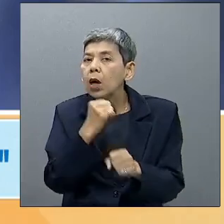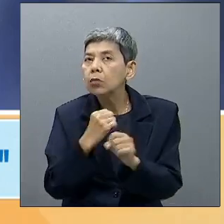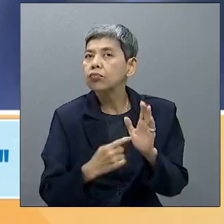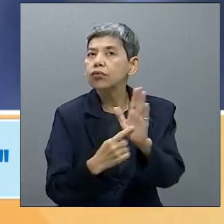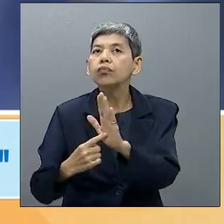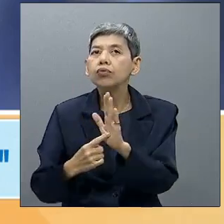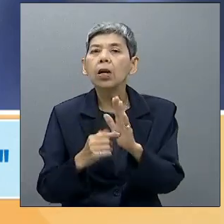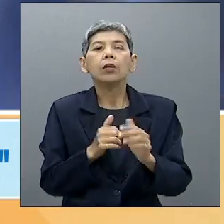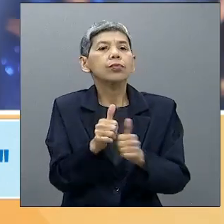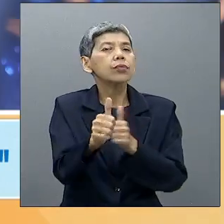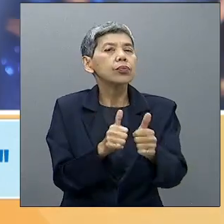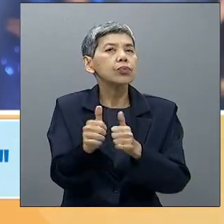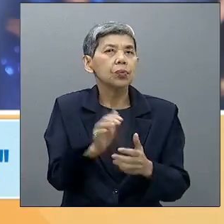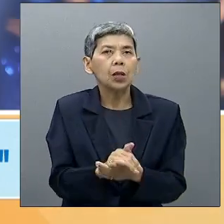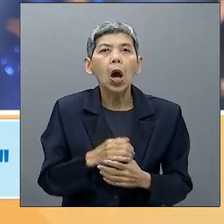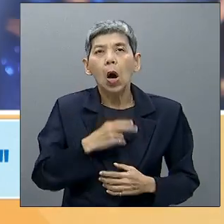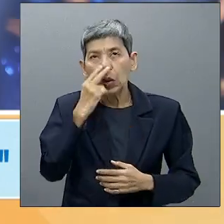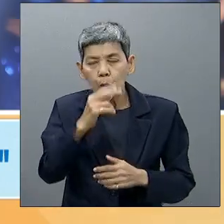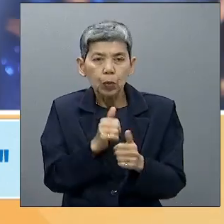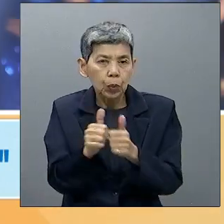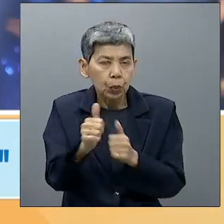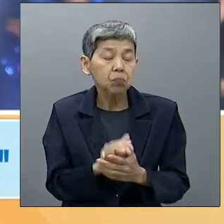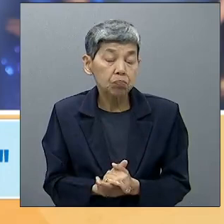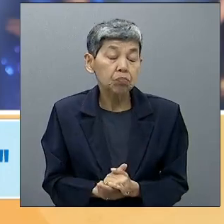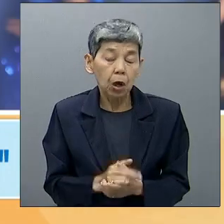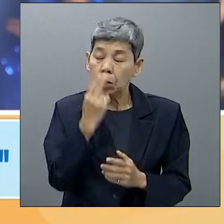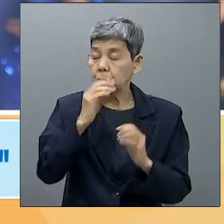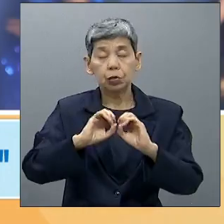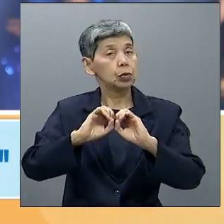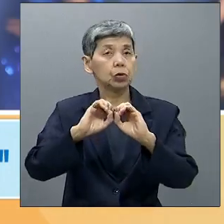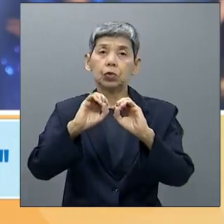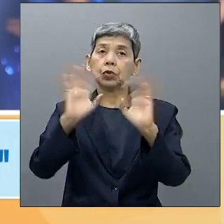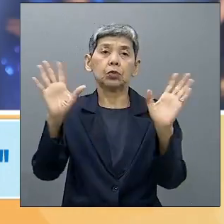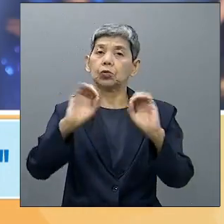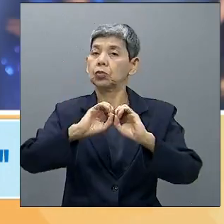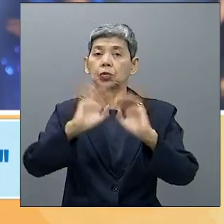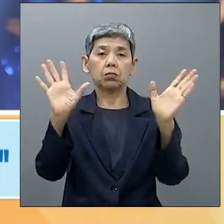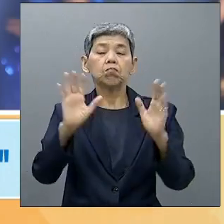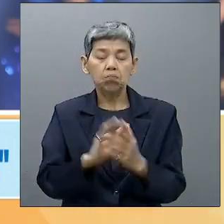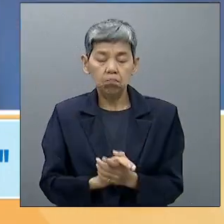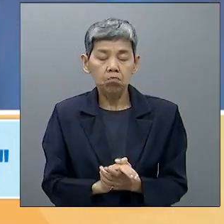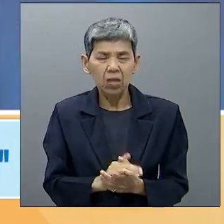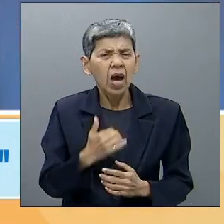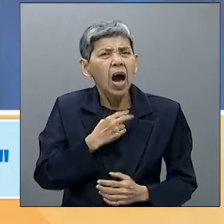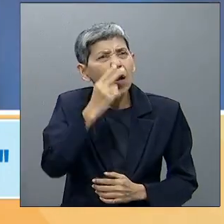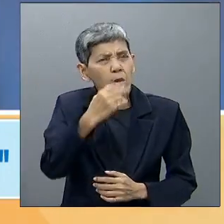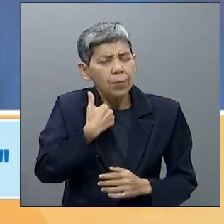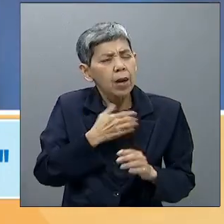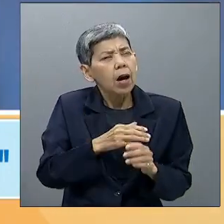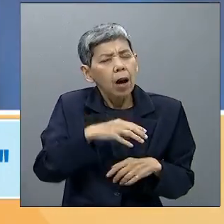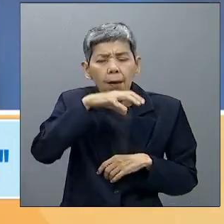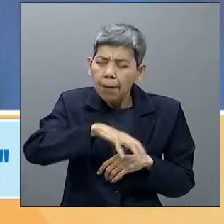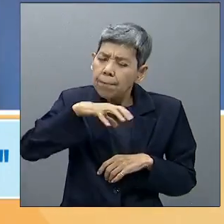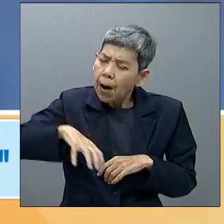บนเวทีการประกวดพี่ว่าเป็นการประกวดที่ชัดเจนมากแบบนี้พี่ว่ามันมีหลายเวที